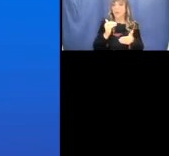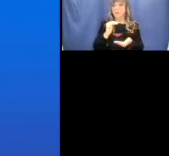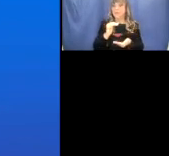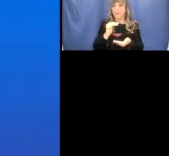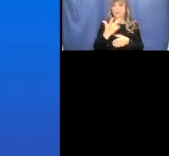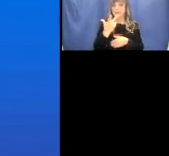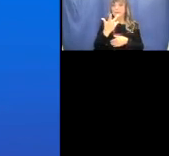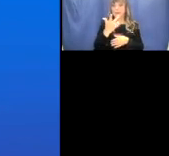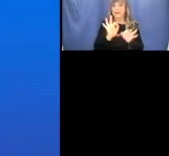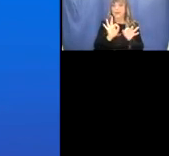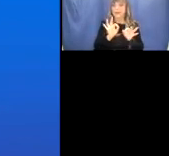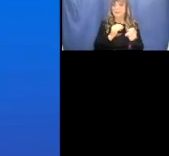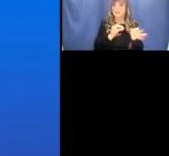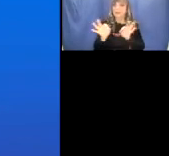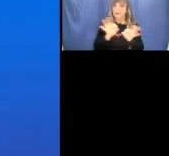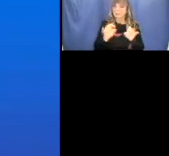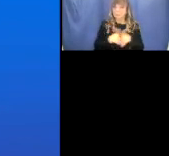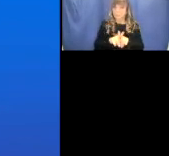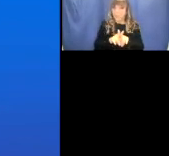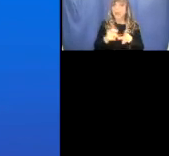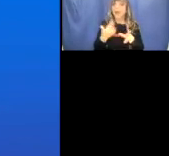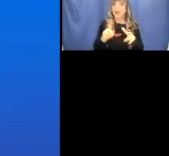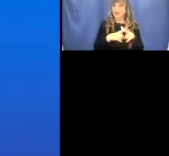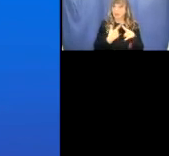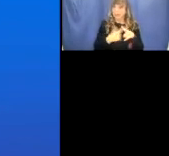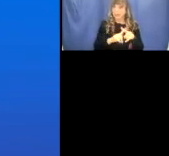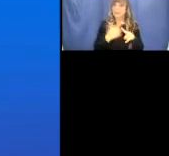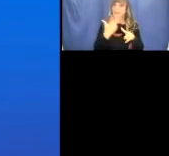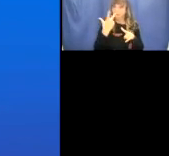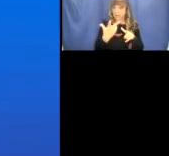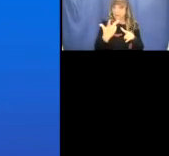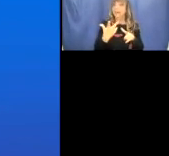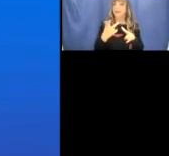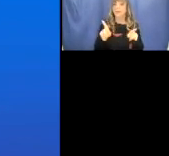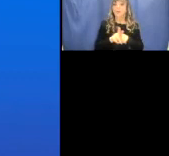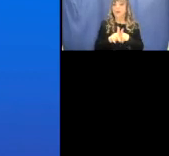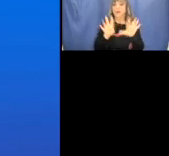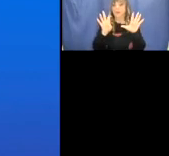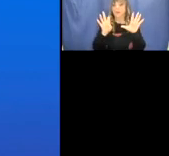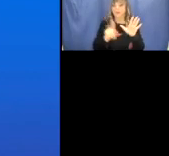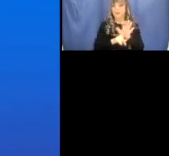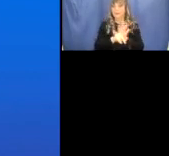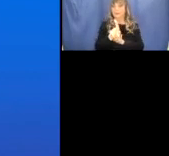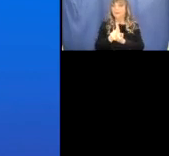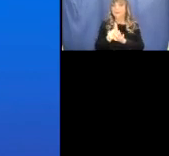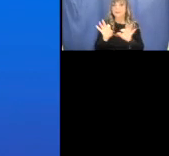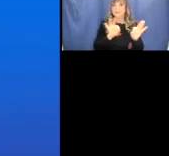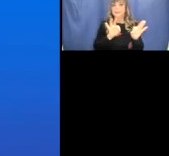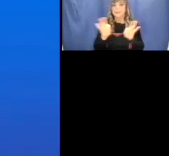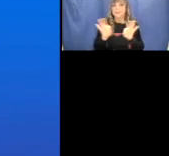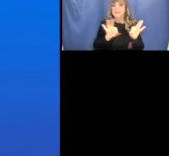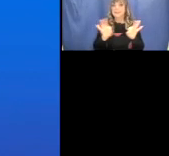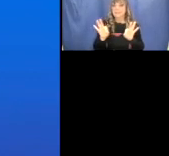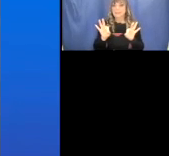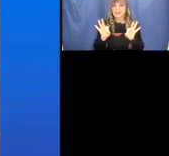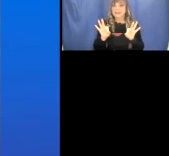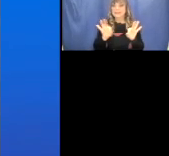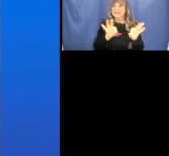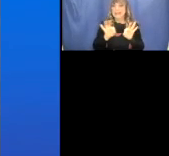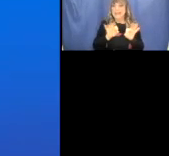parametri sono uguali e anche i triangoli sono di 90 gradi e cosiddetto sistema massima simmetria